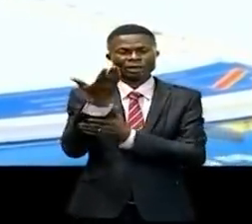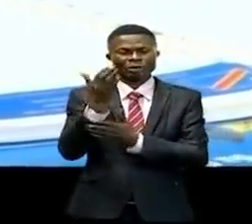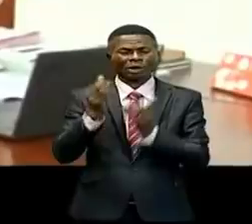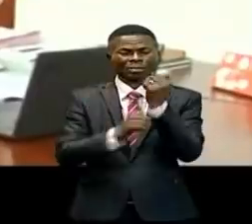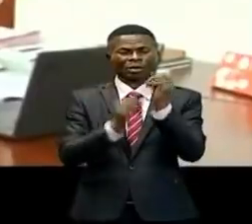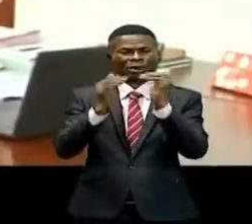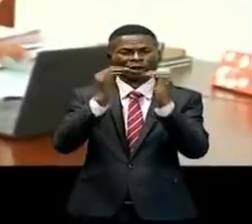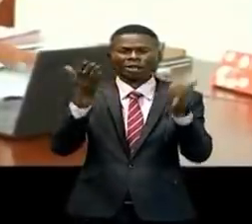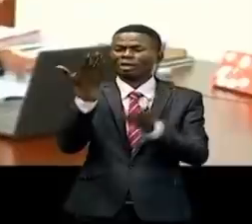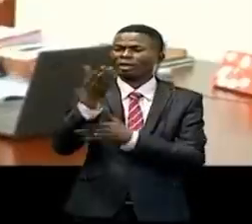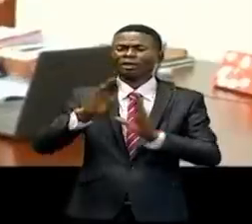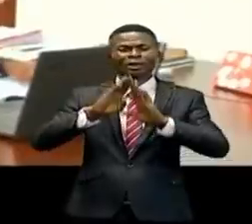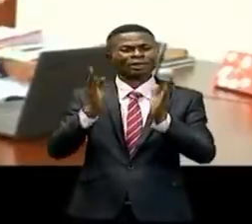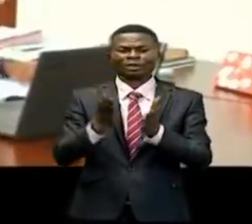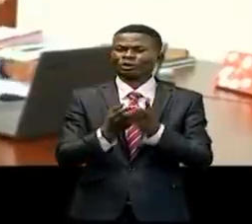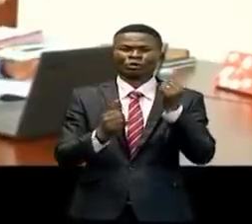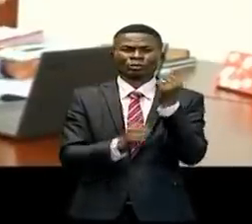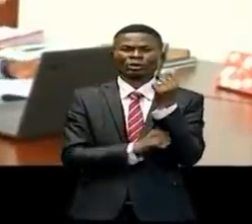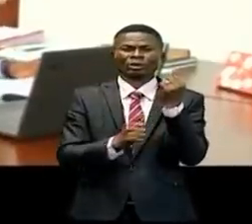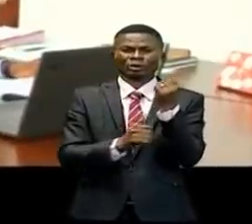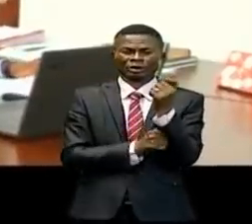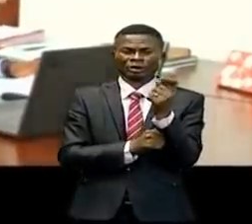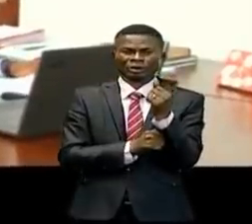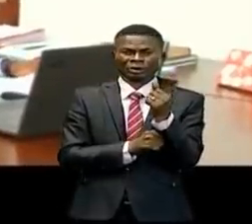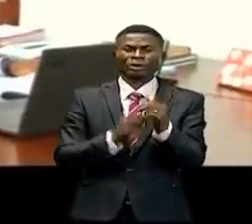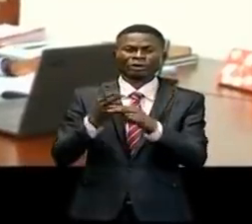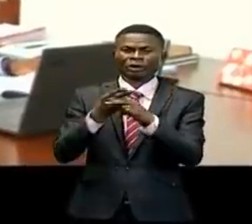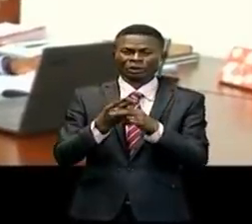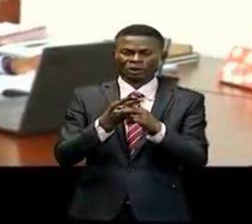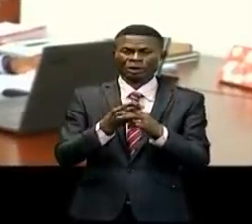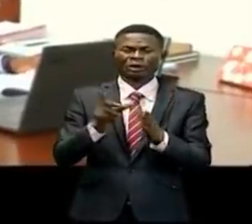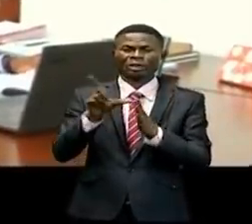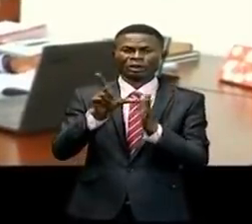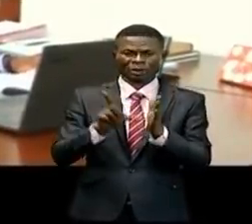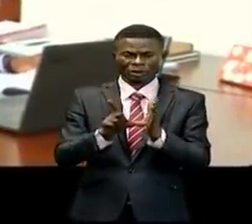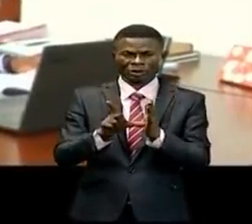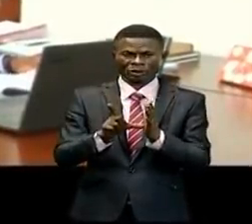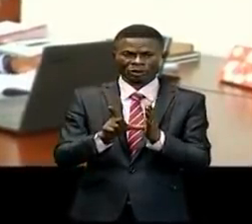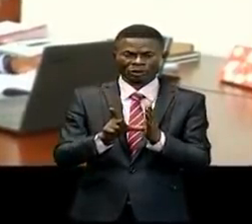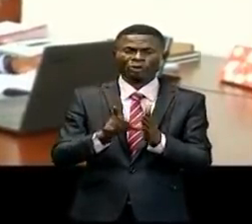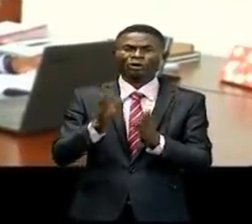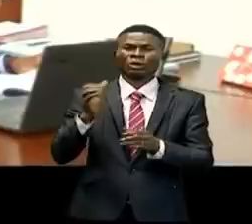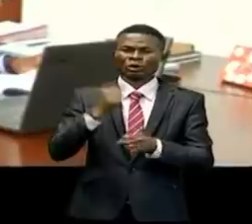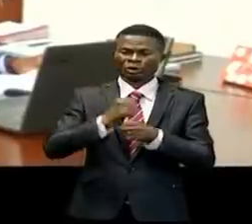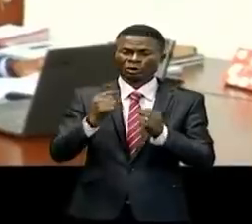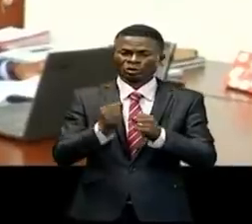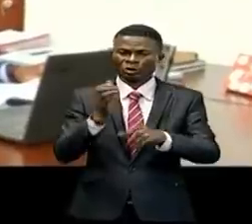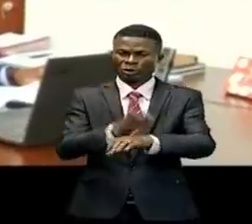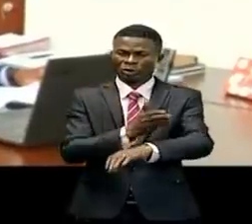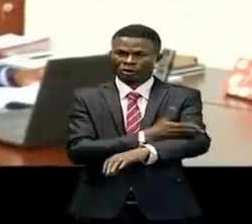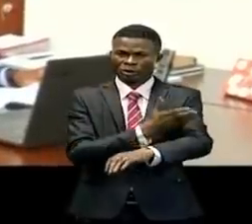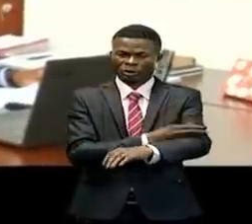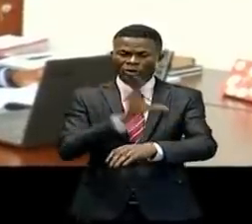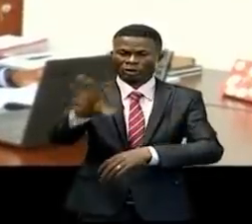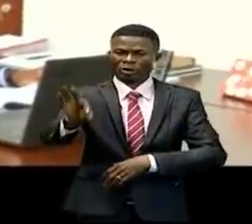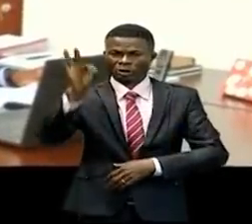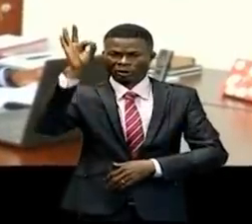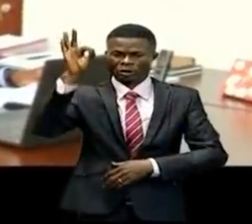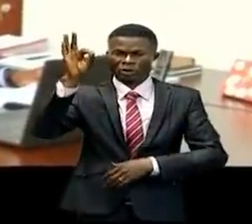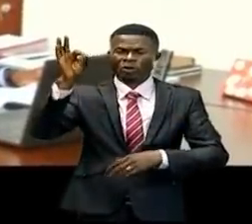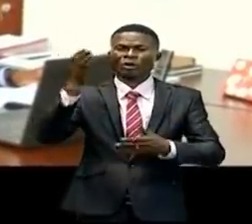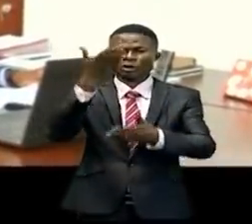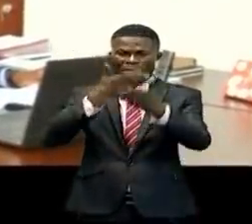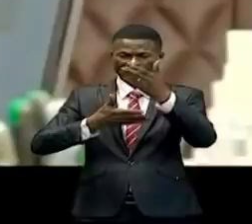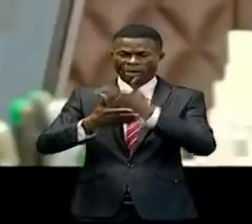et inviter toutes les parties prenantes à suivre l'ordre généalogique en vue d'une issue heureuse du processus de désignation du successeur